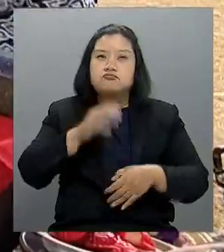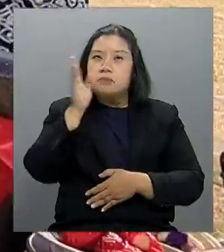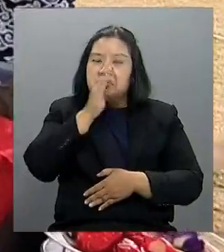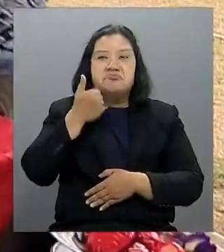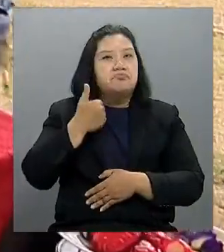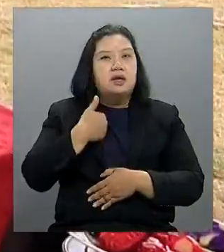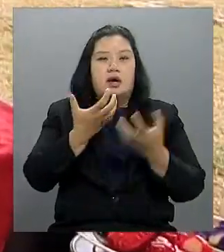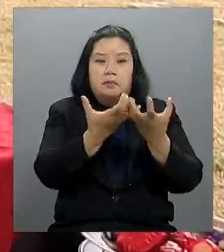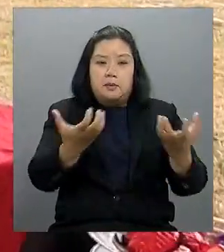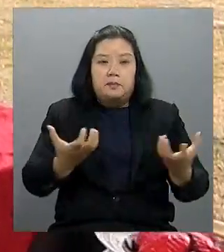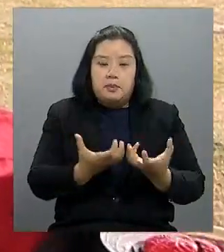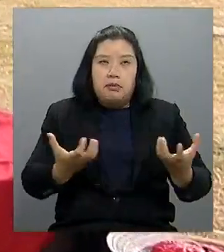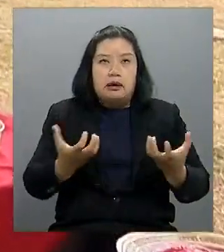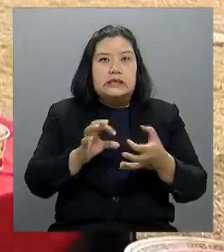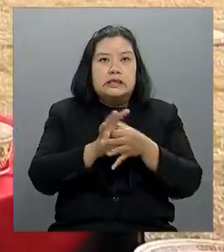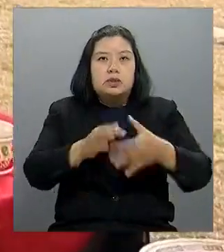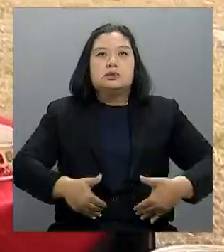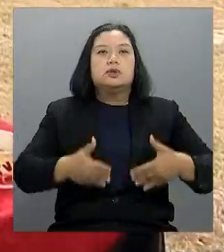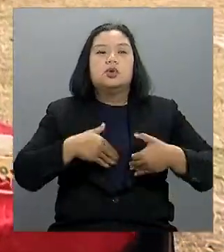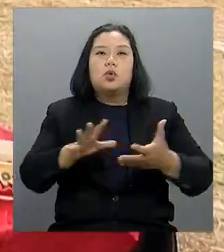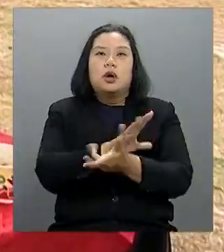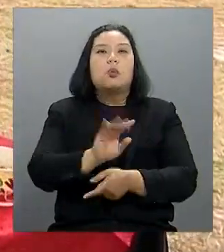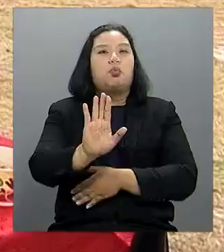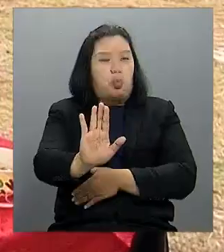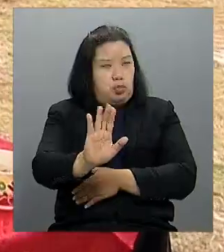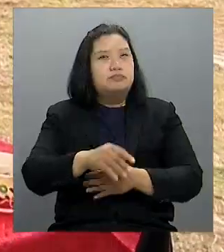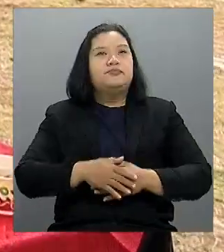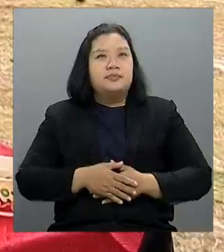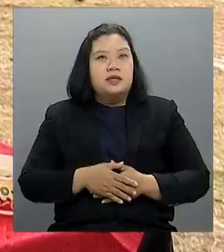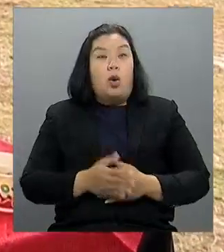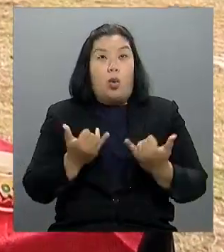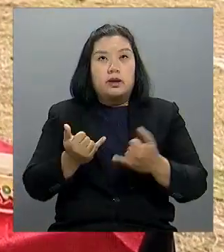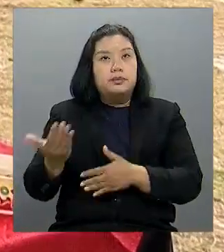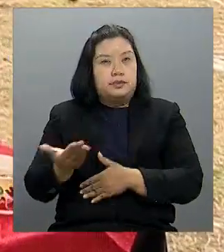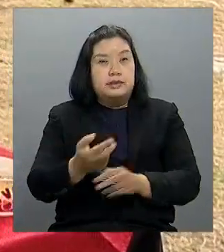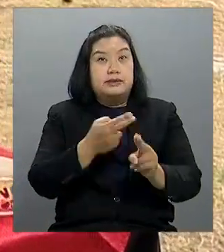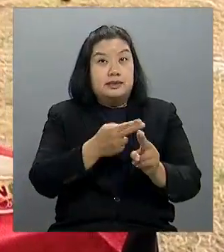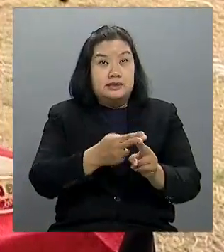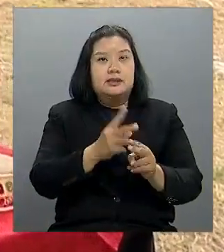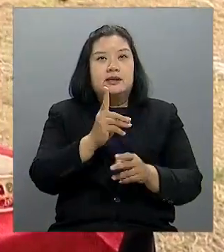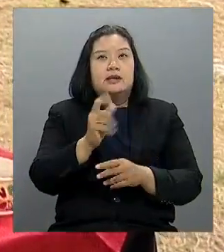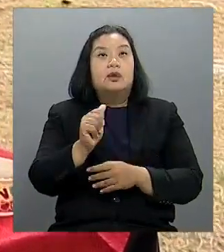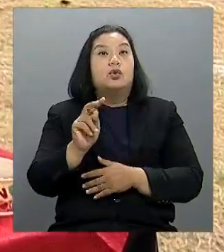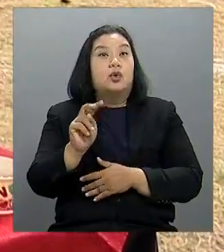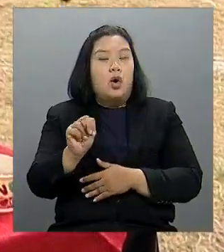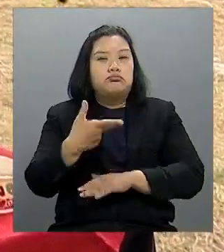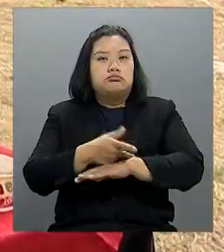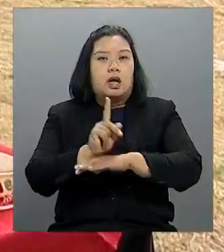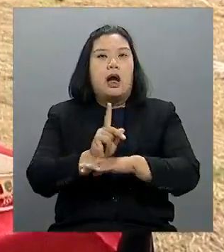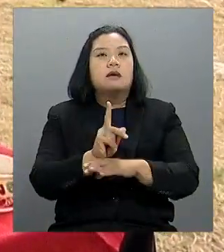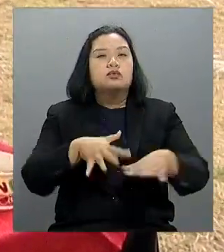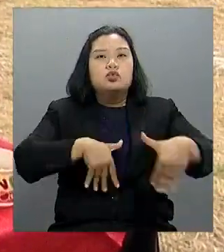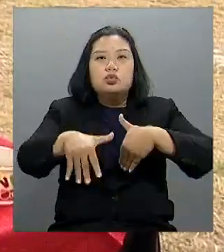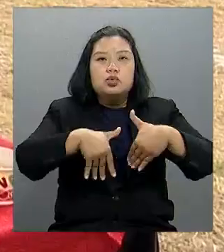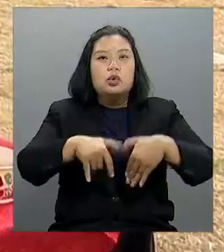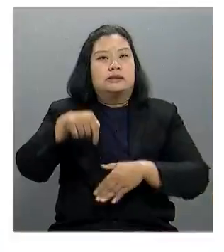ถึงวิถีชีวิตและวัฒนธรรมอะค่ะ ใช่ค่ะเดี๋ยวเรามาพูดคุยกับคุณดอนลิ้มนันทพิสิทธิ์นะคะประธานชุมชนย่านเมืองเก่าภูเก็ตสวัสดี